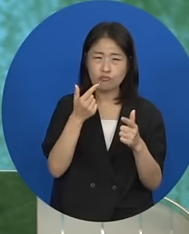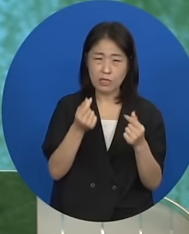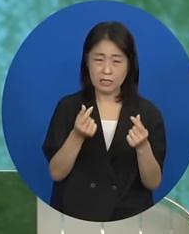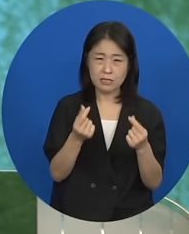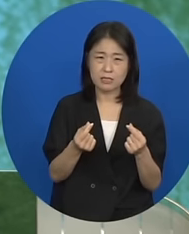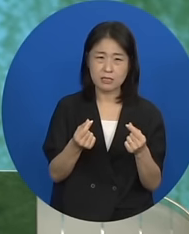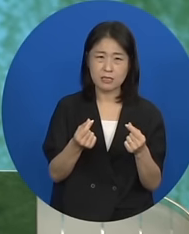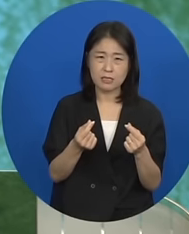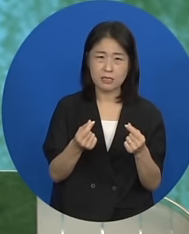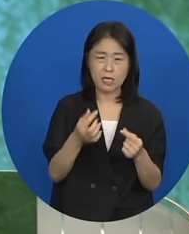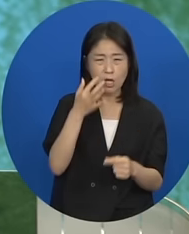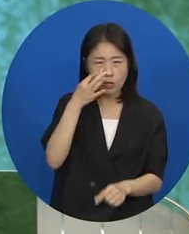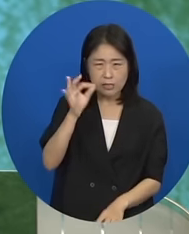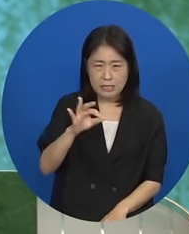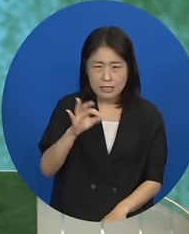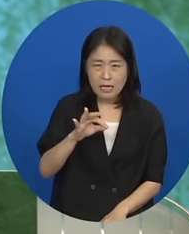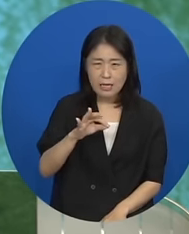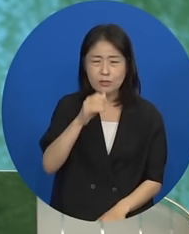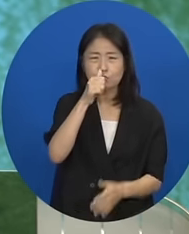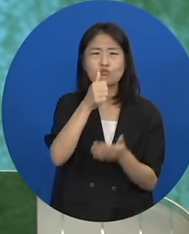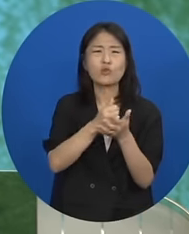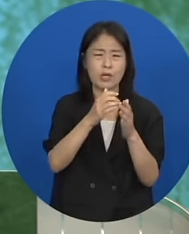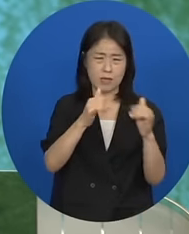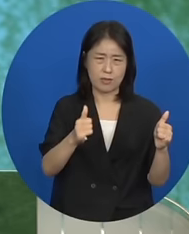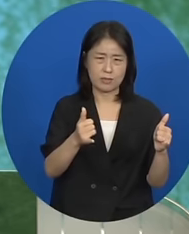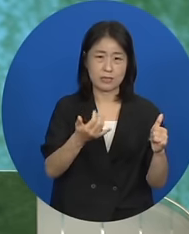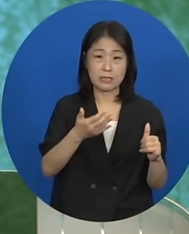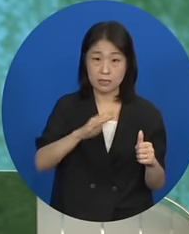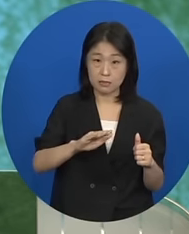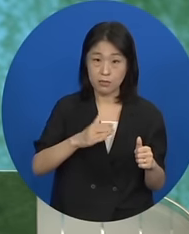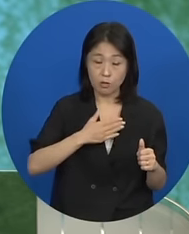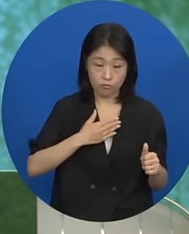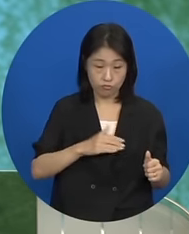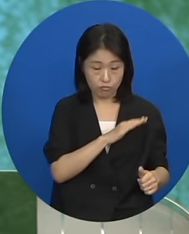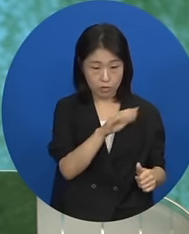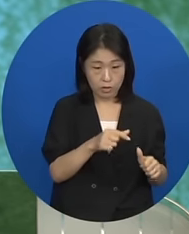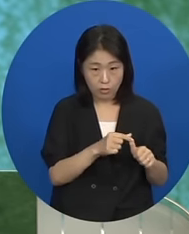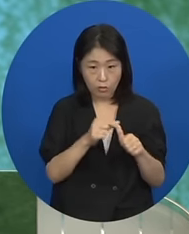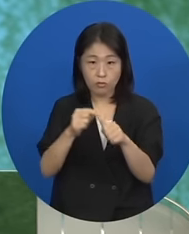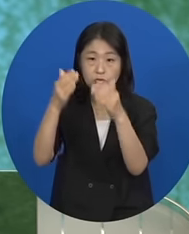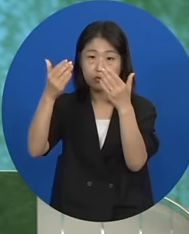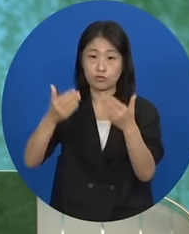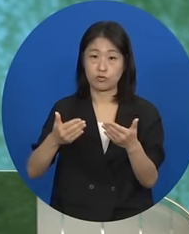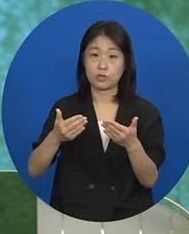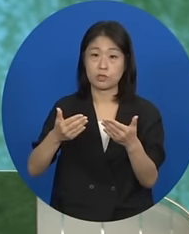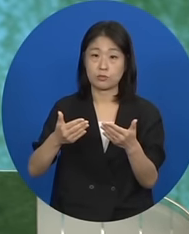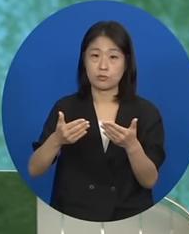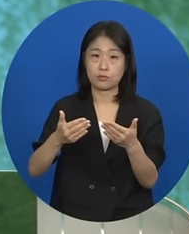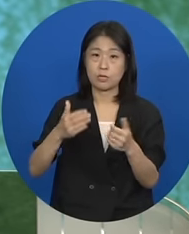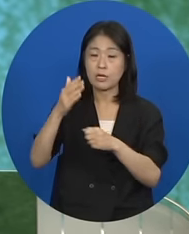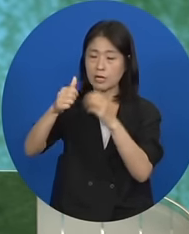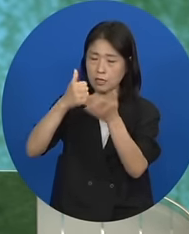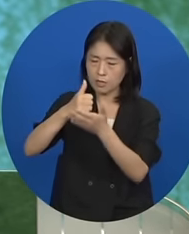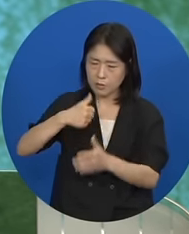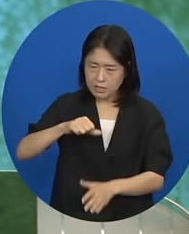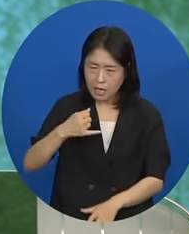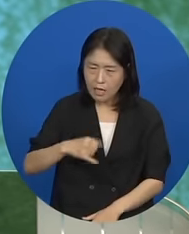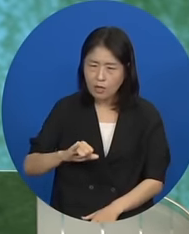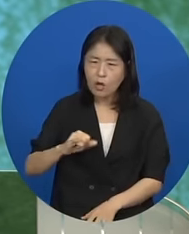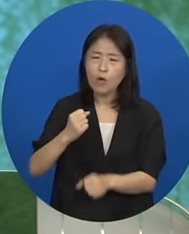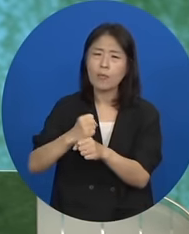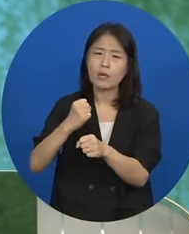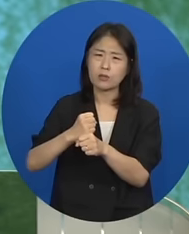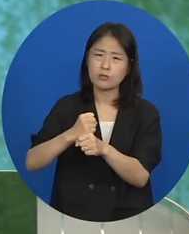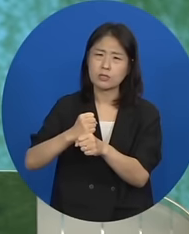없었던 죄인이었는데 우리를 건져 주시고 우리를 하나님의 자녀삼아 주신 것이 하나님이시지 우리가 가시